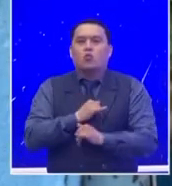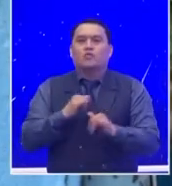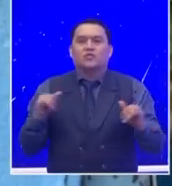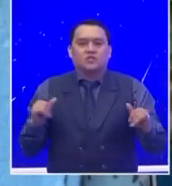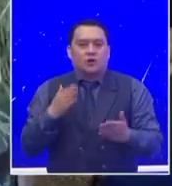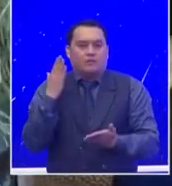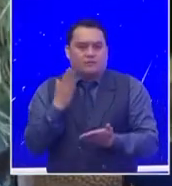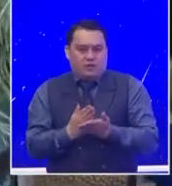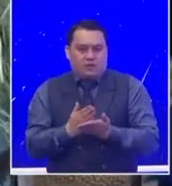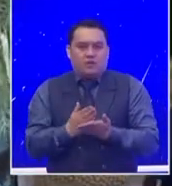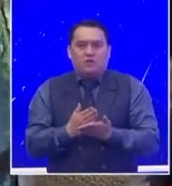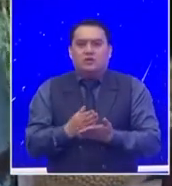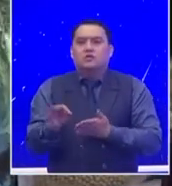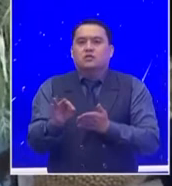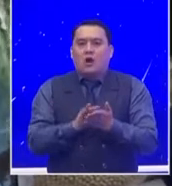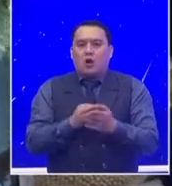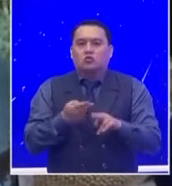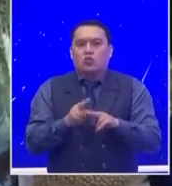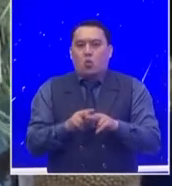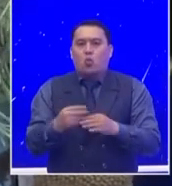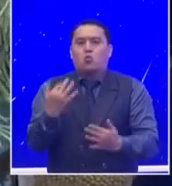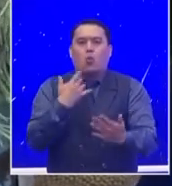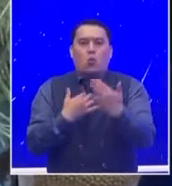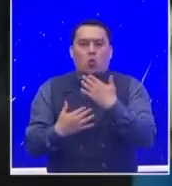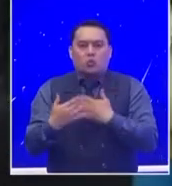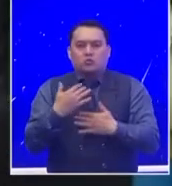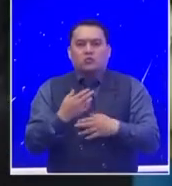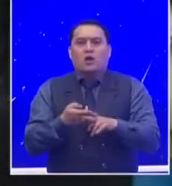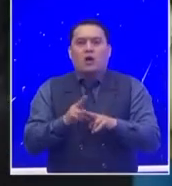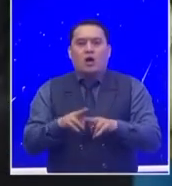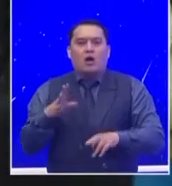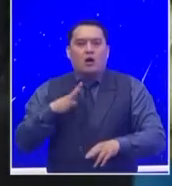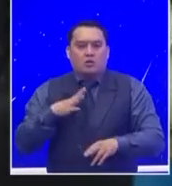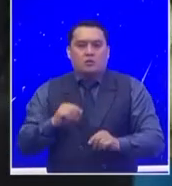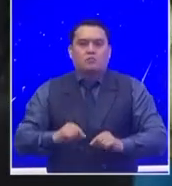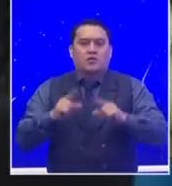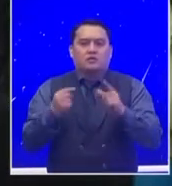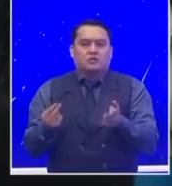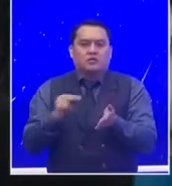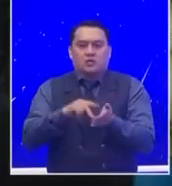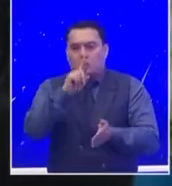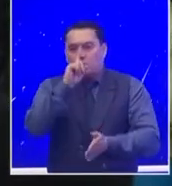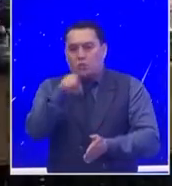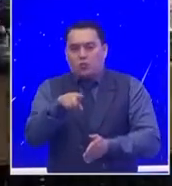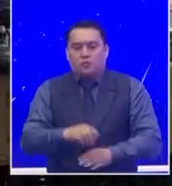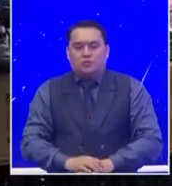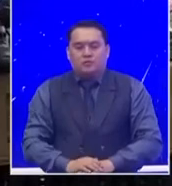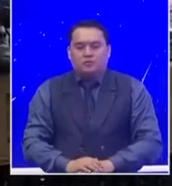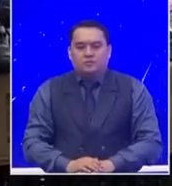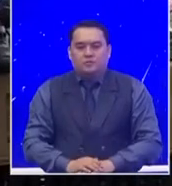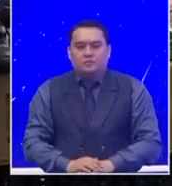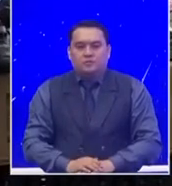количество покупателей возросло в разы. Приток клиентов не повод для наживы, поэтому повышать цены мы не будем, говорят